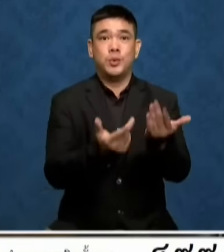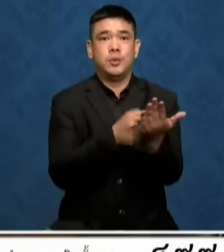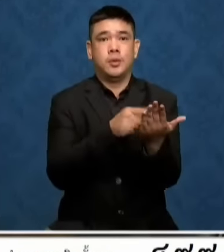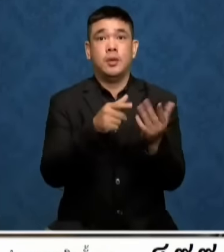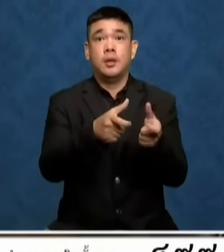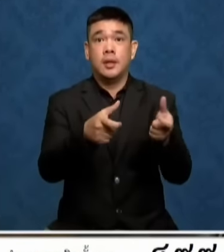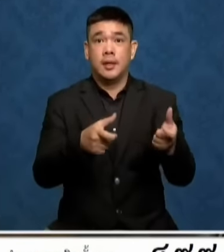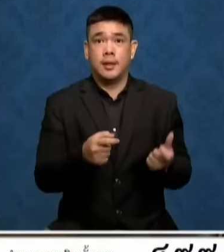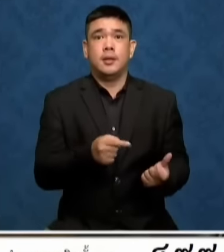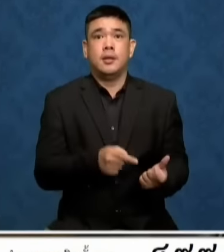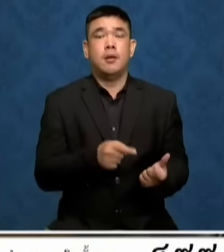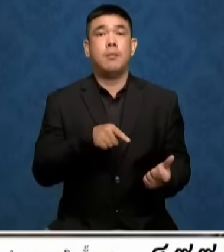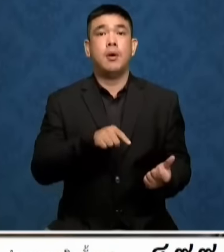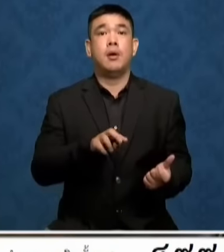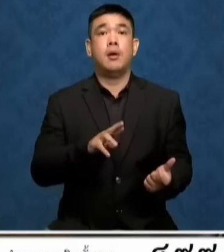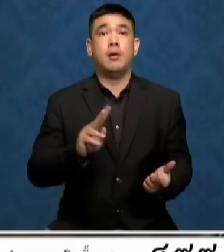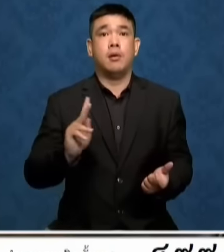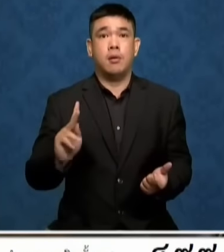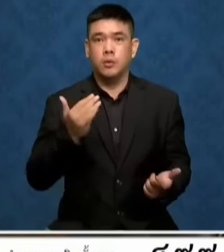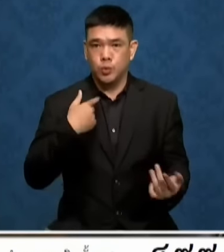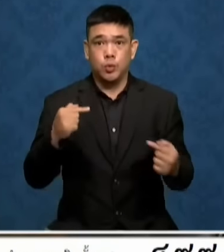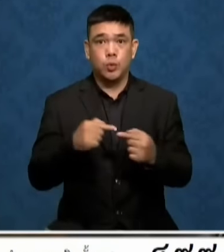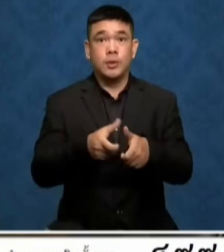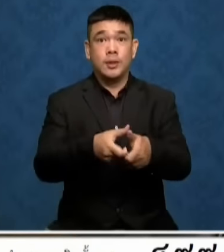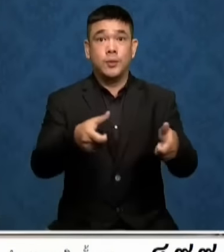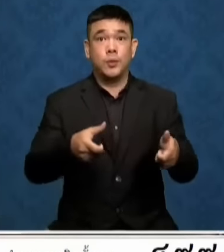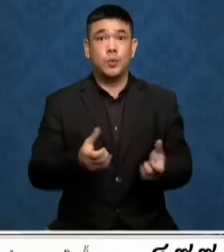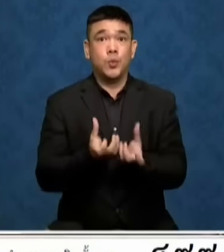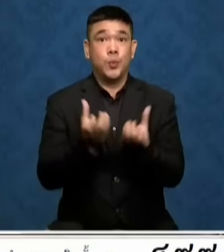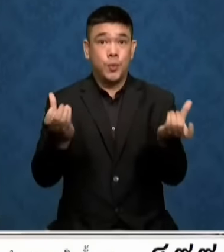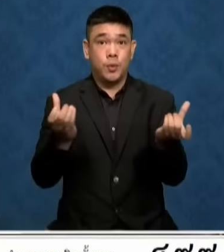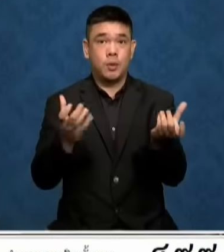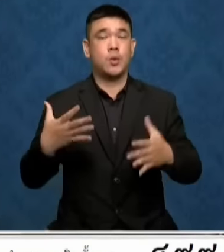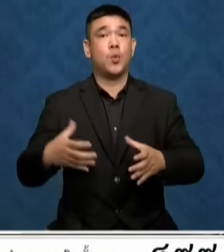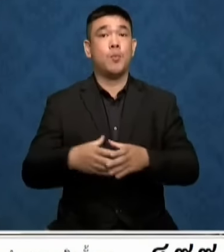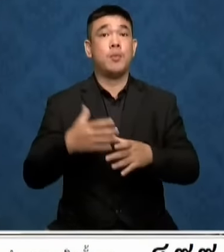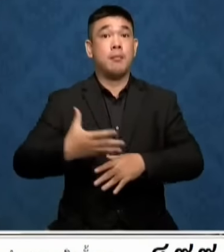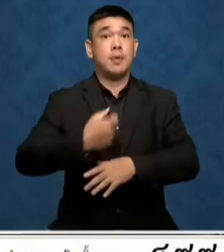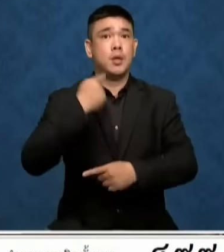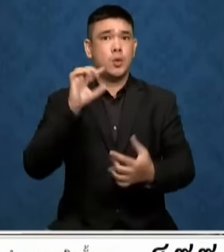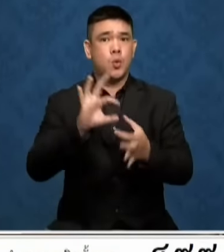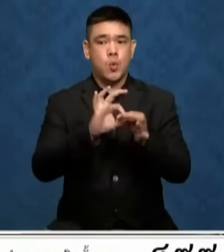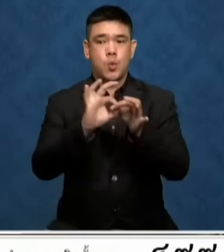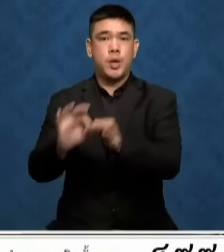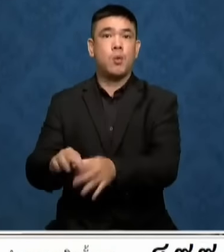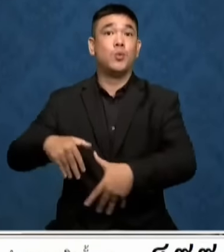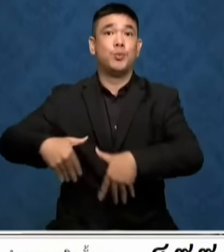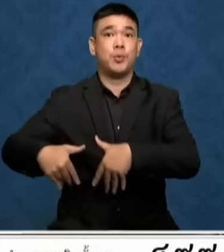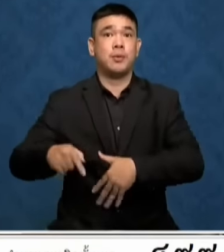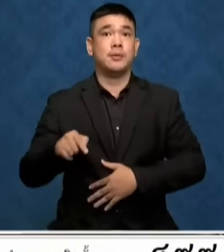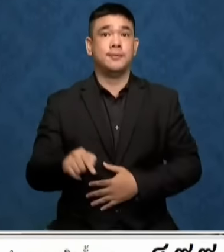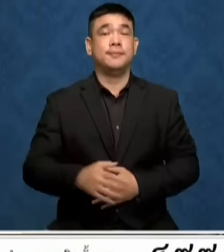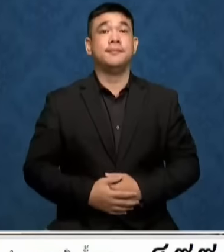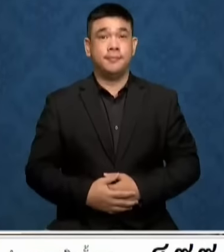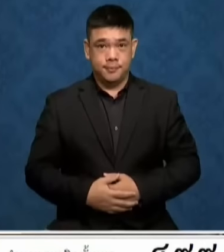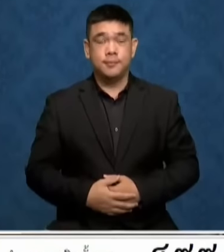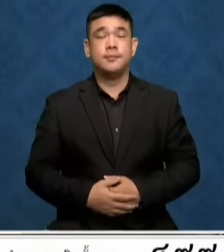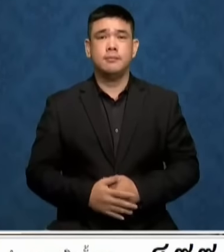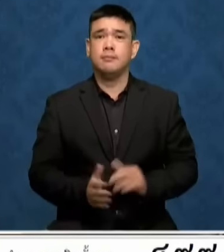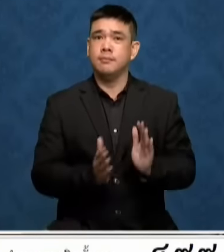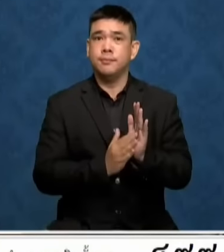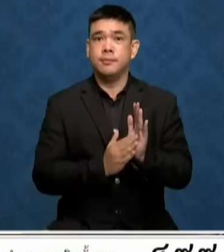านการแก้ไขพระราชบัญญัติประกอบรัฐธรรมนูญว่าด้วยพรรคการเมืองให้ยึดโยงกับประชาชนค่ะก่อนอื่นนะคะดิฉัน